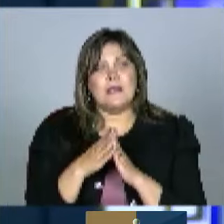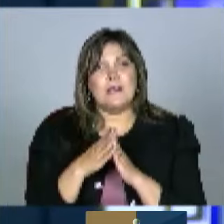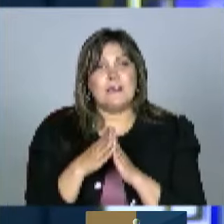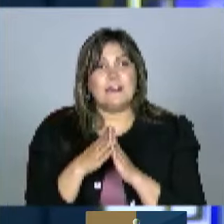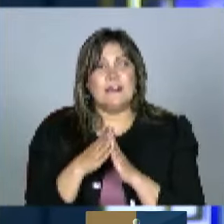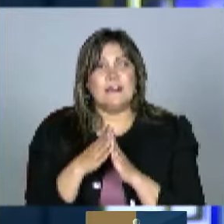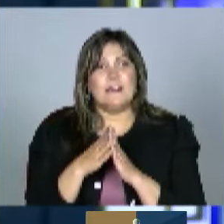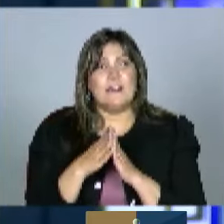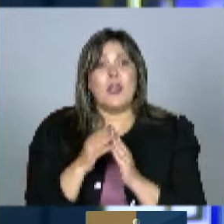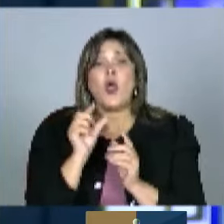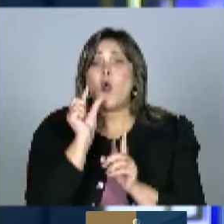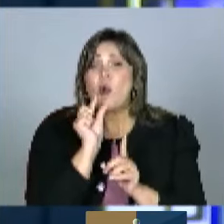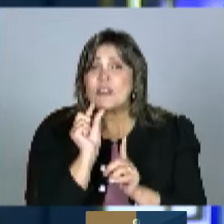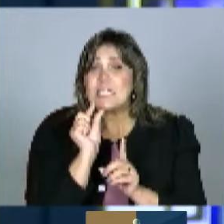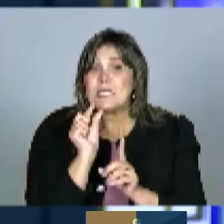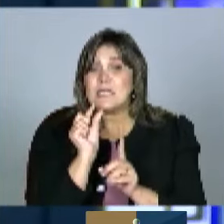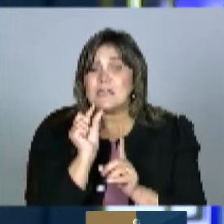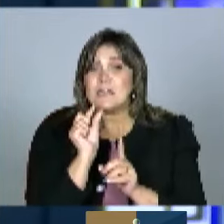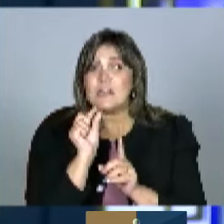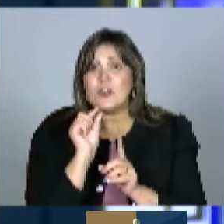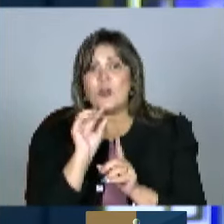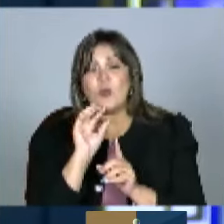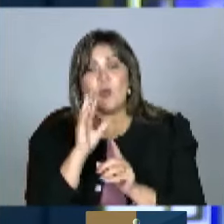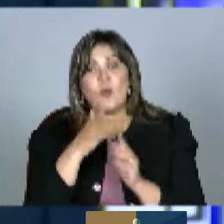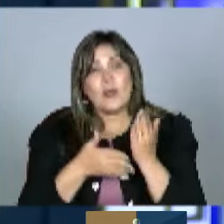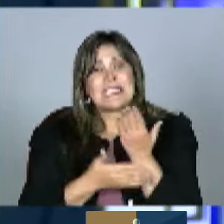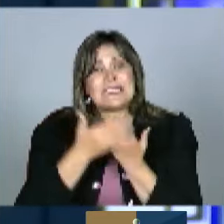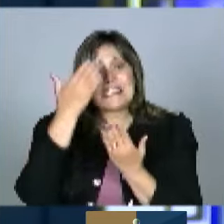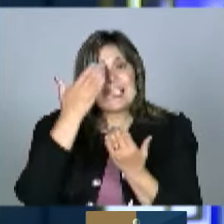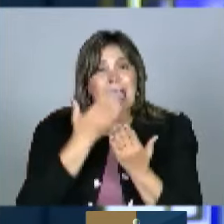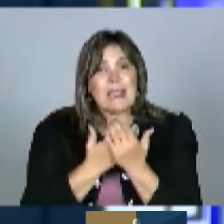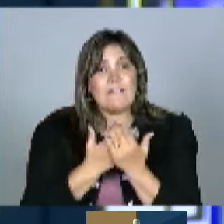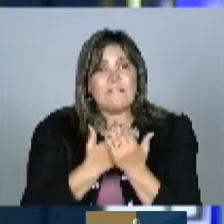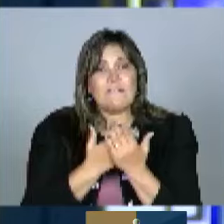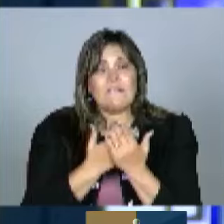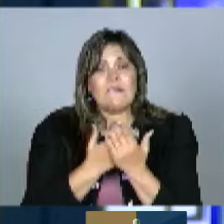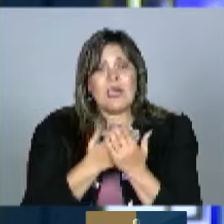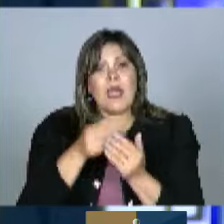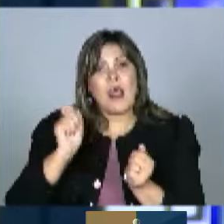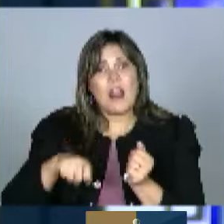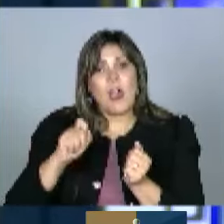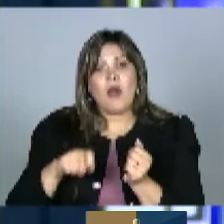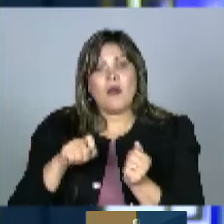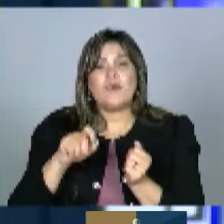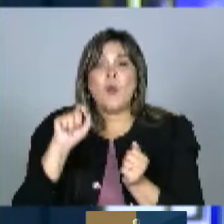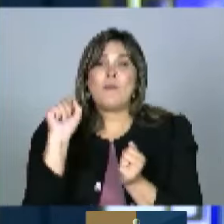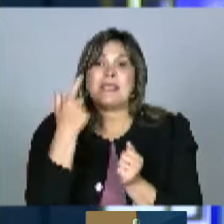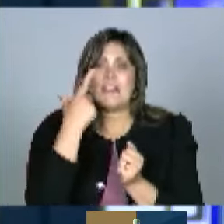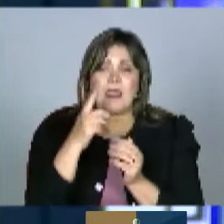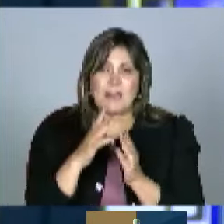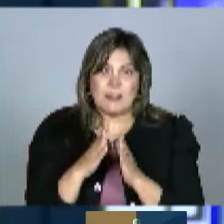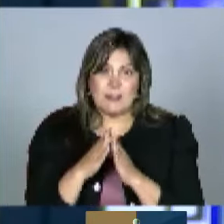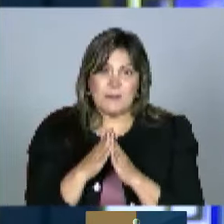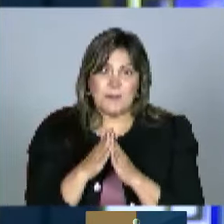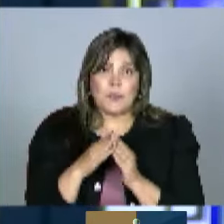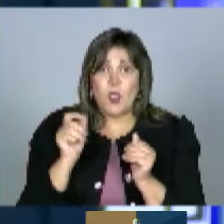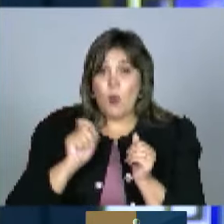ا جزئي وبيست انف في استئناف القضاء المستعجل برضو